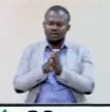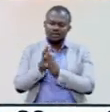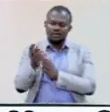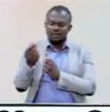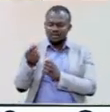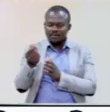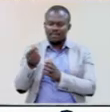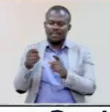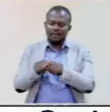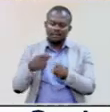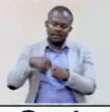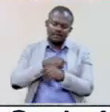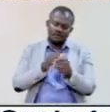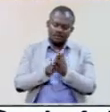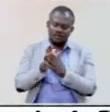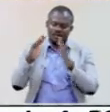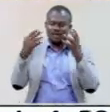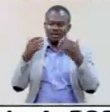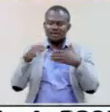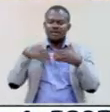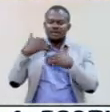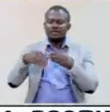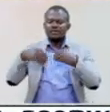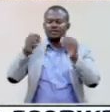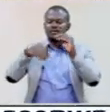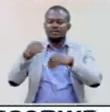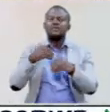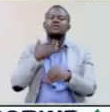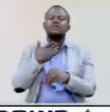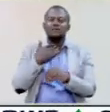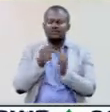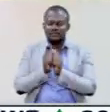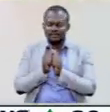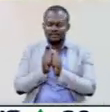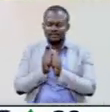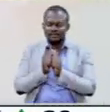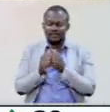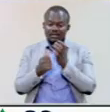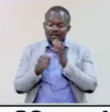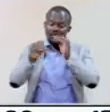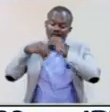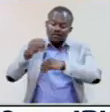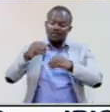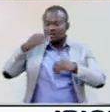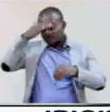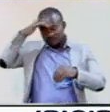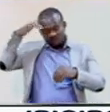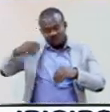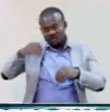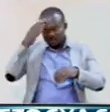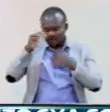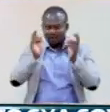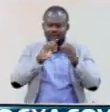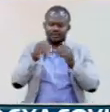amafaranga natwe tugashora amaboko tukamuha umusaruro yifuza. Ikibazo cy'izo cy'isoko ni ngora abahizi, kuko ubundi